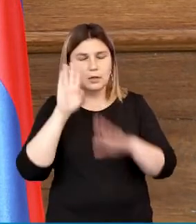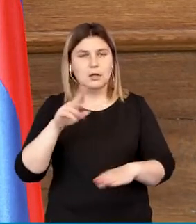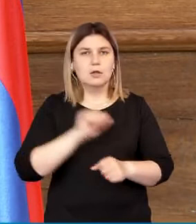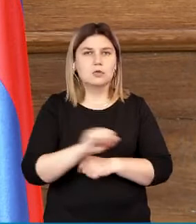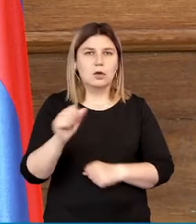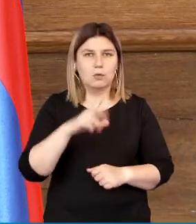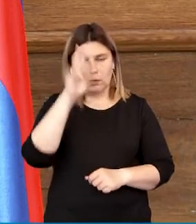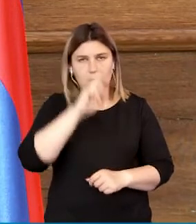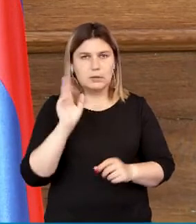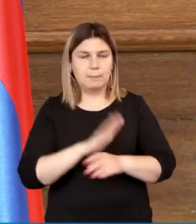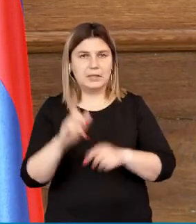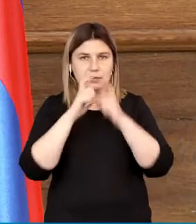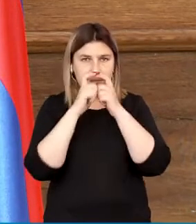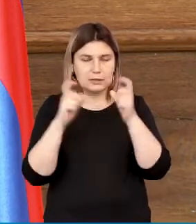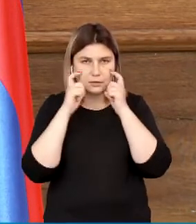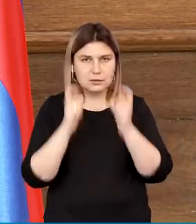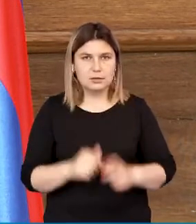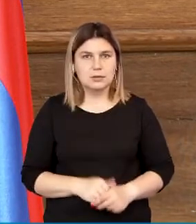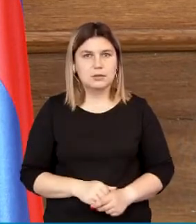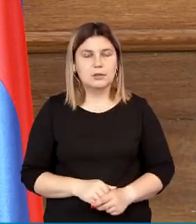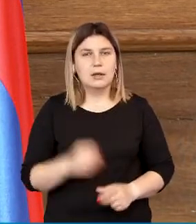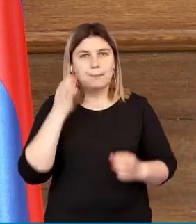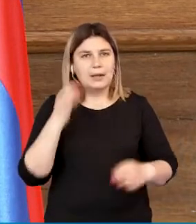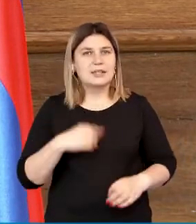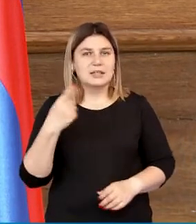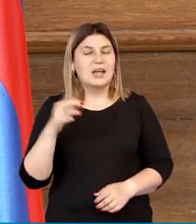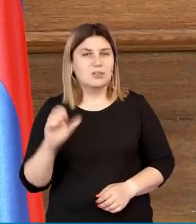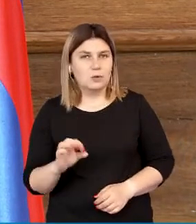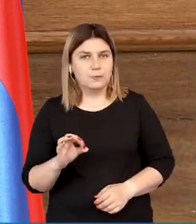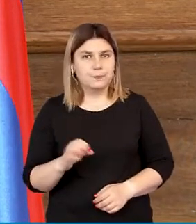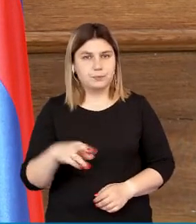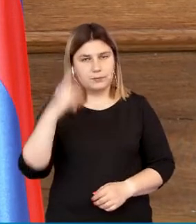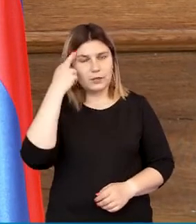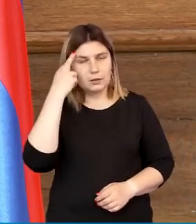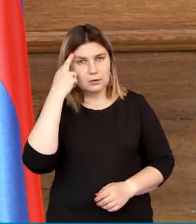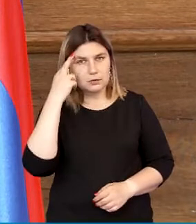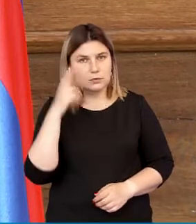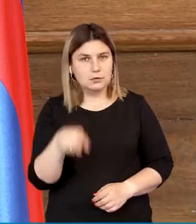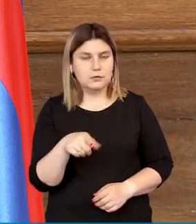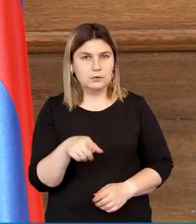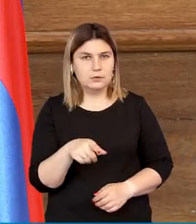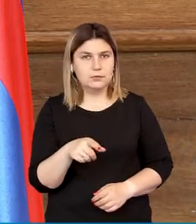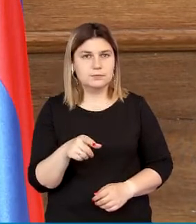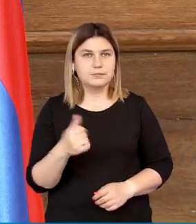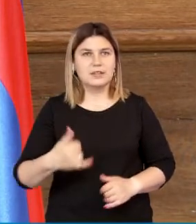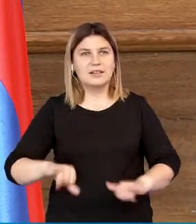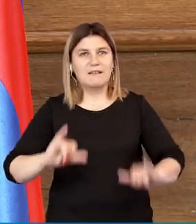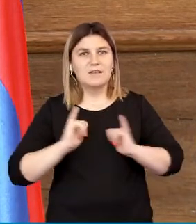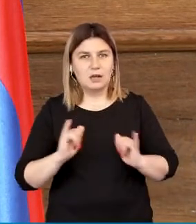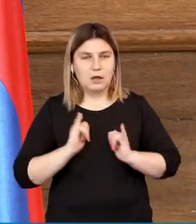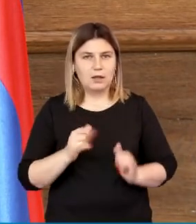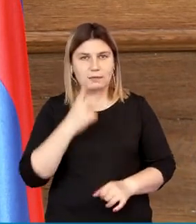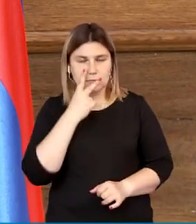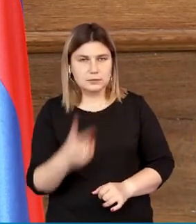bez maseczek. Pani Diano, no, oczywiście rozumiem ten dyskomfort Pani w postrzeganiu